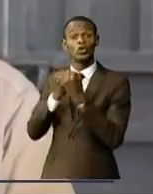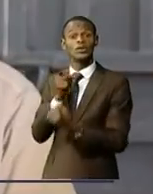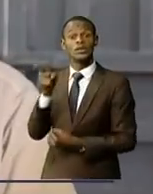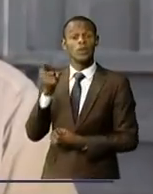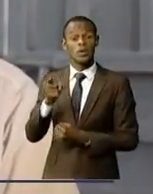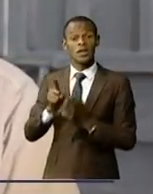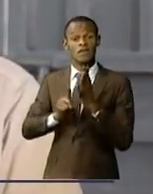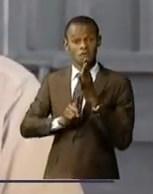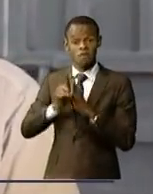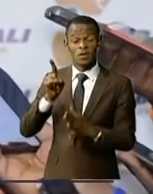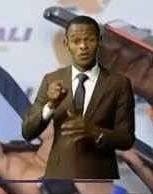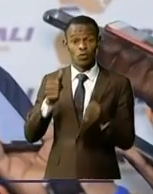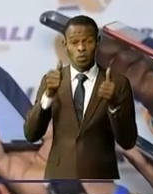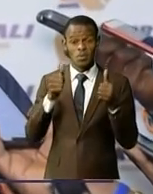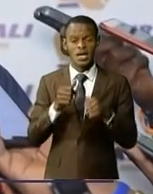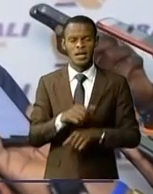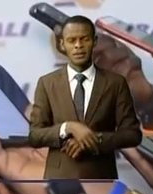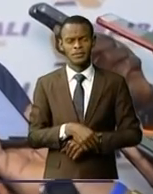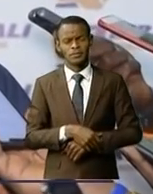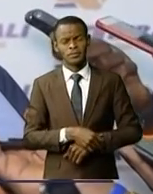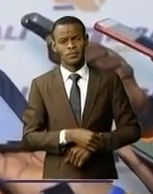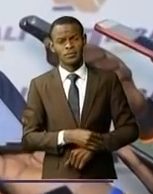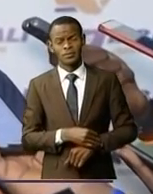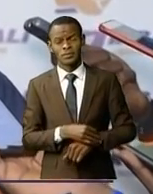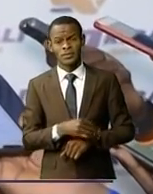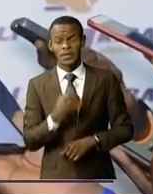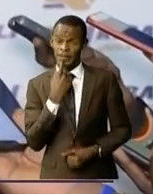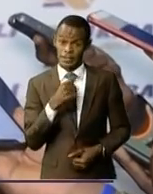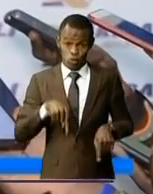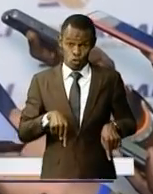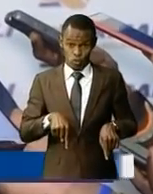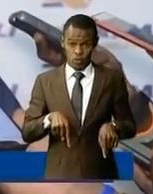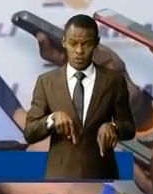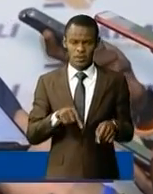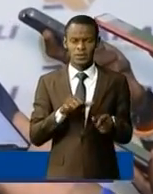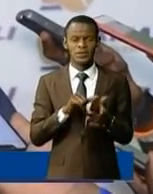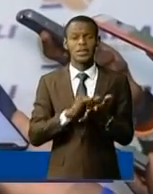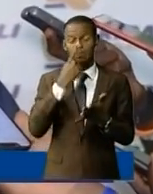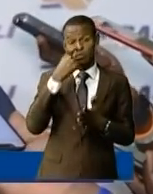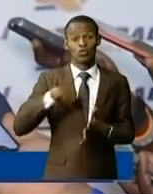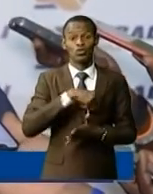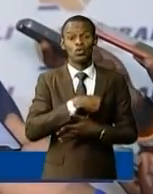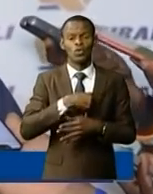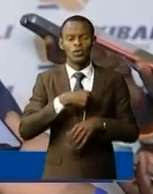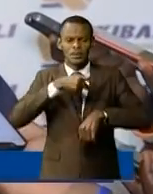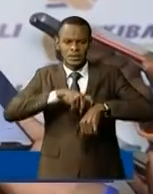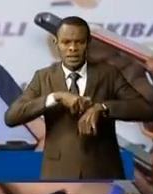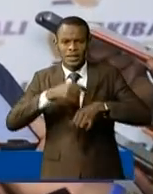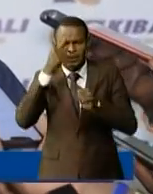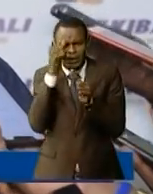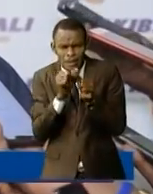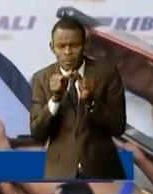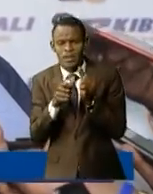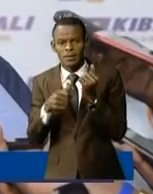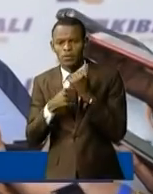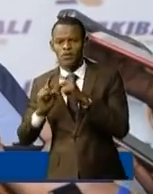troisième trimestre de l'année en cours. Aujourd'hui, c'était pour nous justement le temps de rappeler encore à tout le monde que ça fait plus de